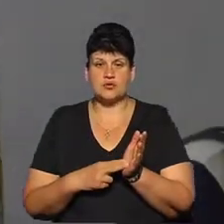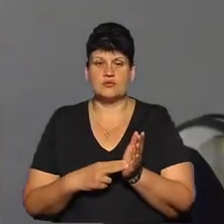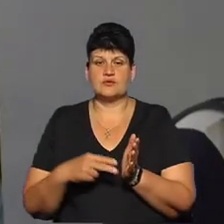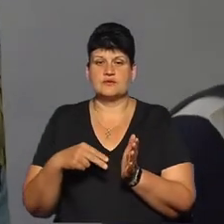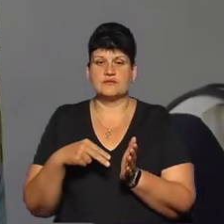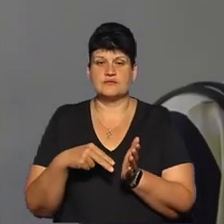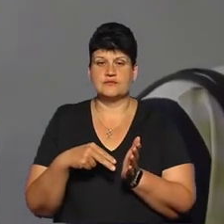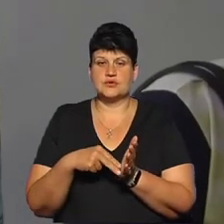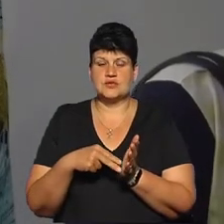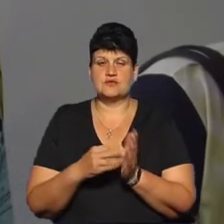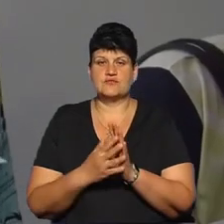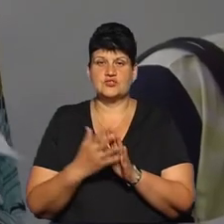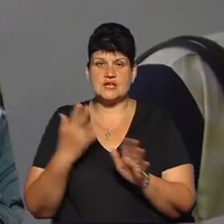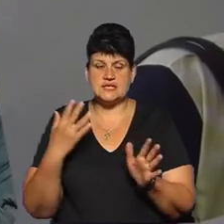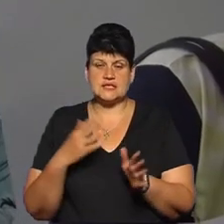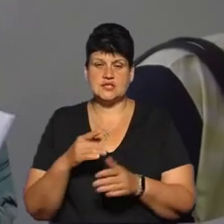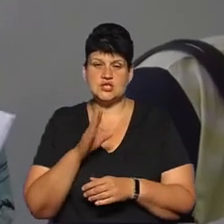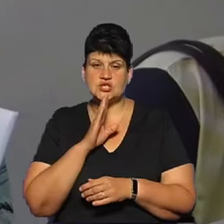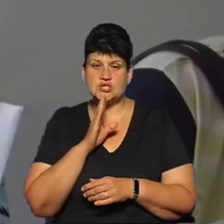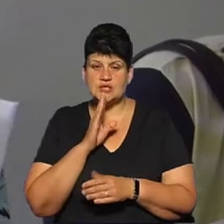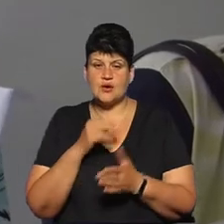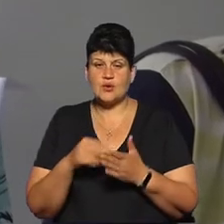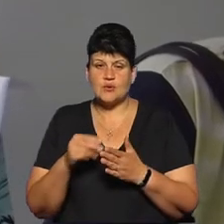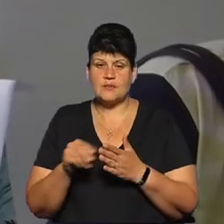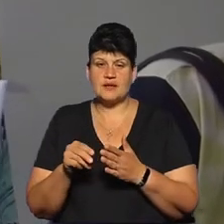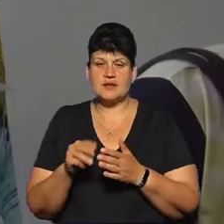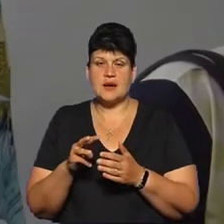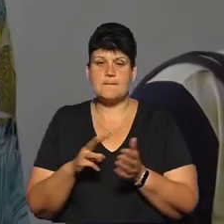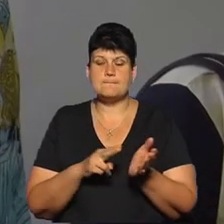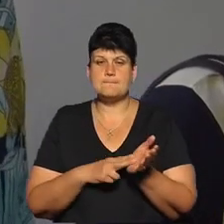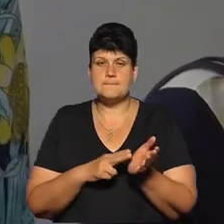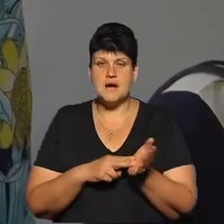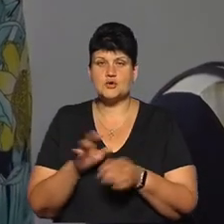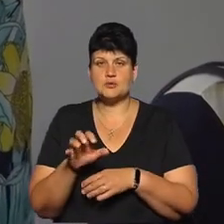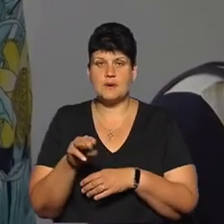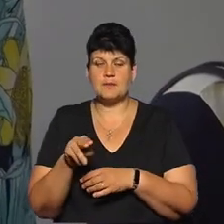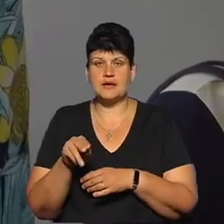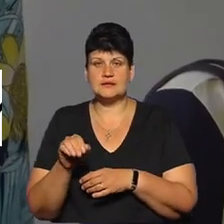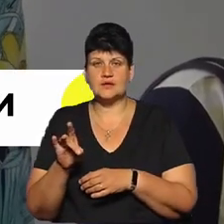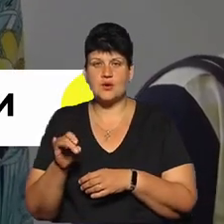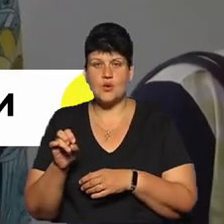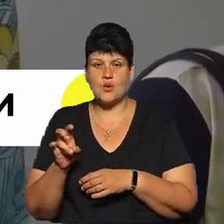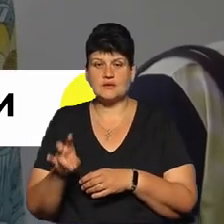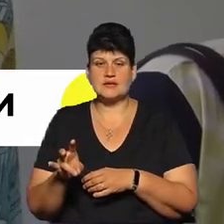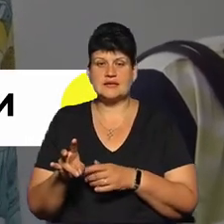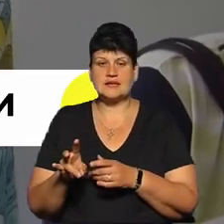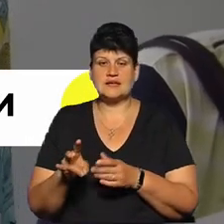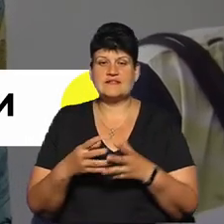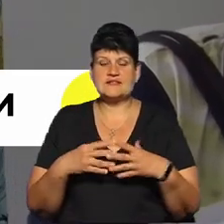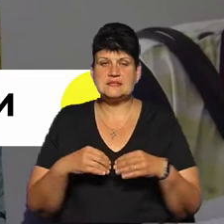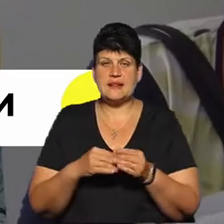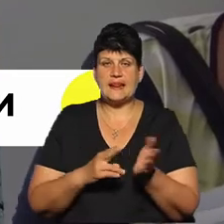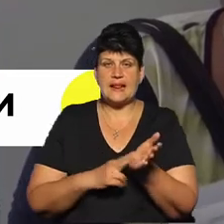купила марки про собаку патрона, купила листівки, наклейки